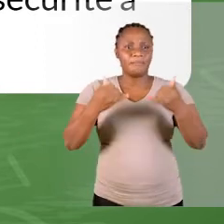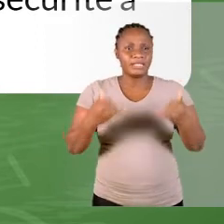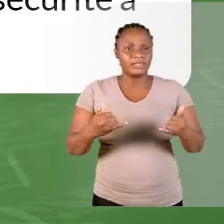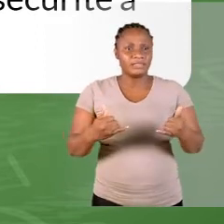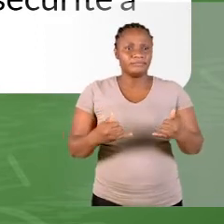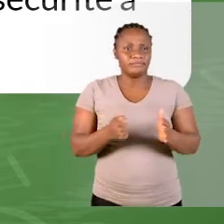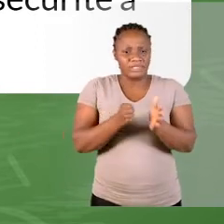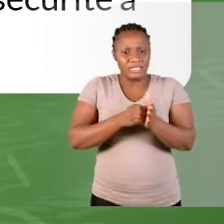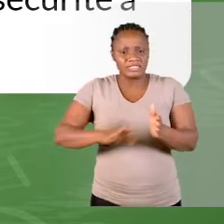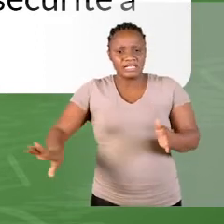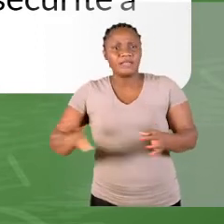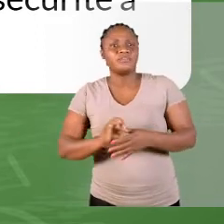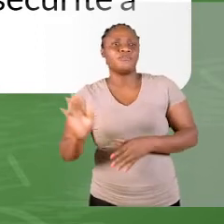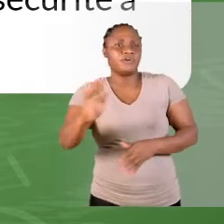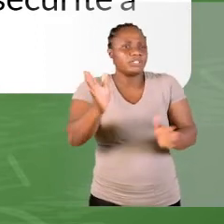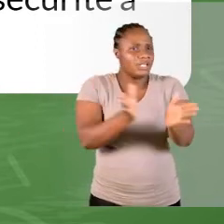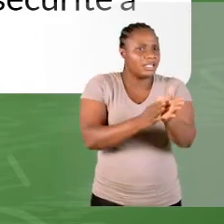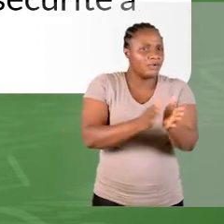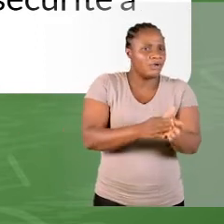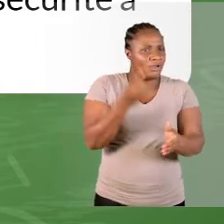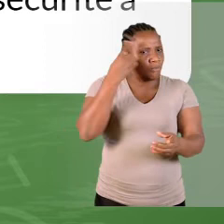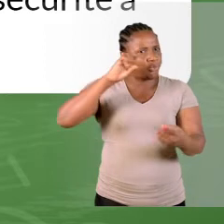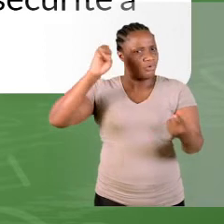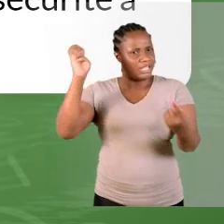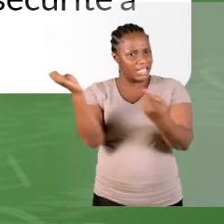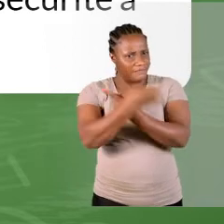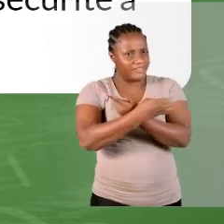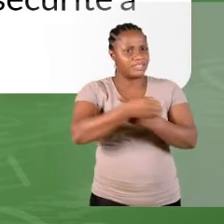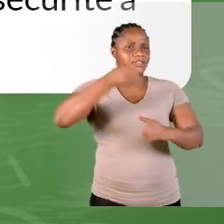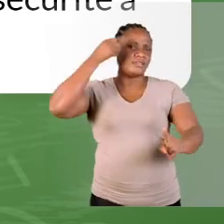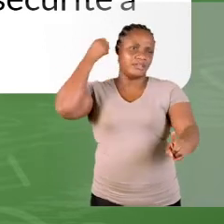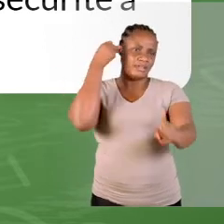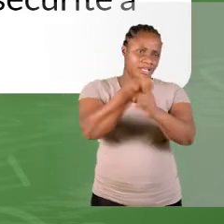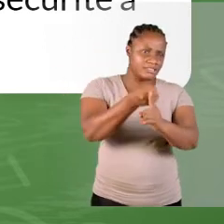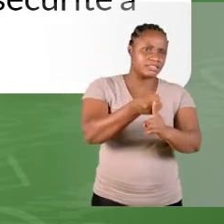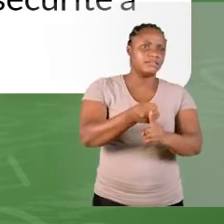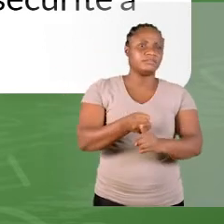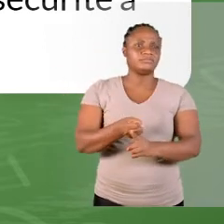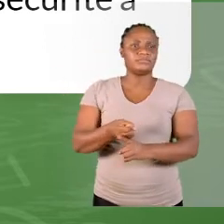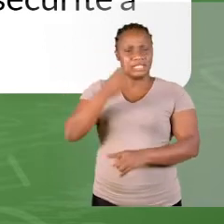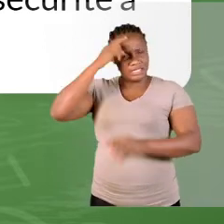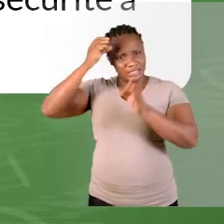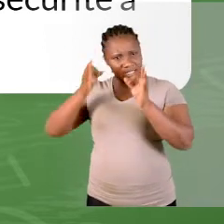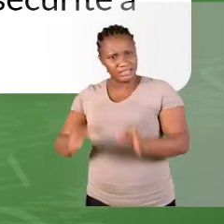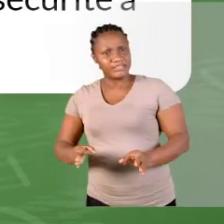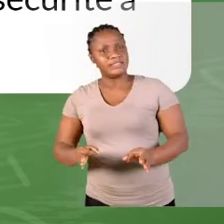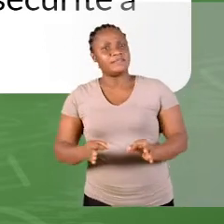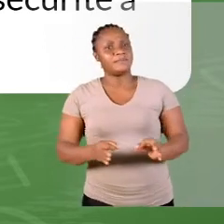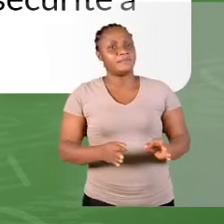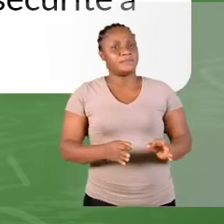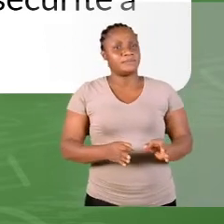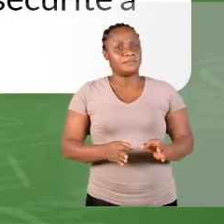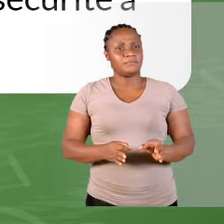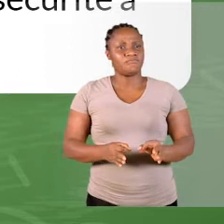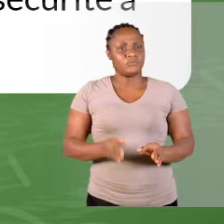Maintenant, les élèves de votre école, pour ne même pas être victimes de ces accidents, décident